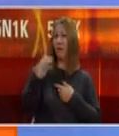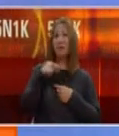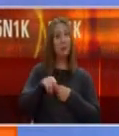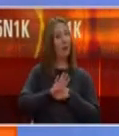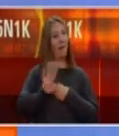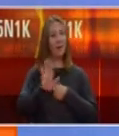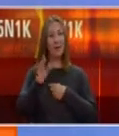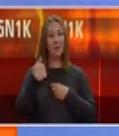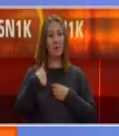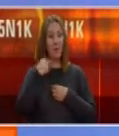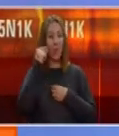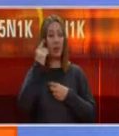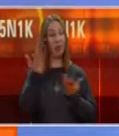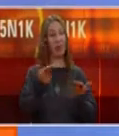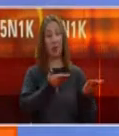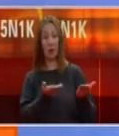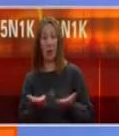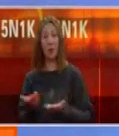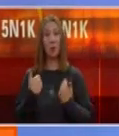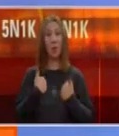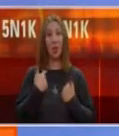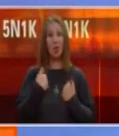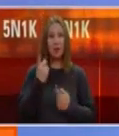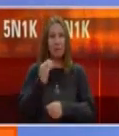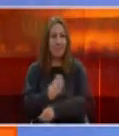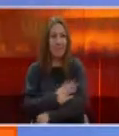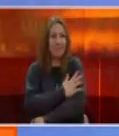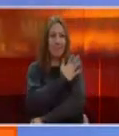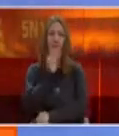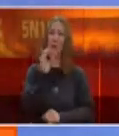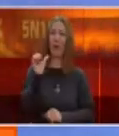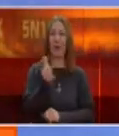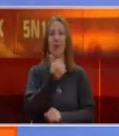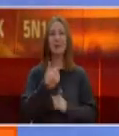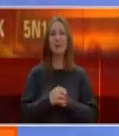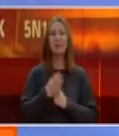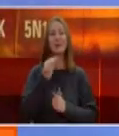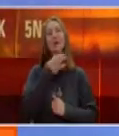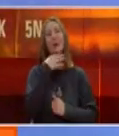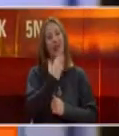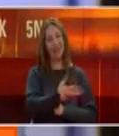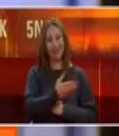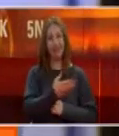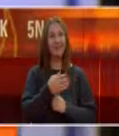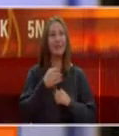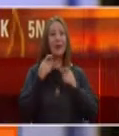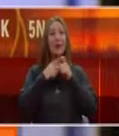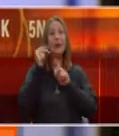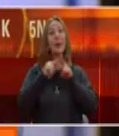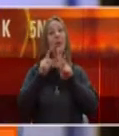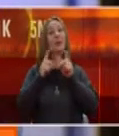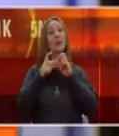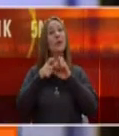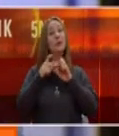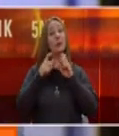artık gittiğim zaman beni bey diye karşılıyorlar. Canım benim. Dedi yani bu hakikaten çok önemli bir konu. Peki çok teşekkür ederim. Göktür Hanım'a hemen mikrofonu